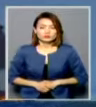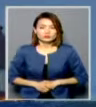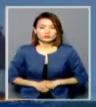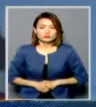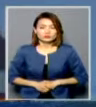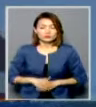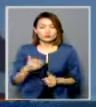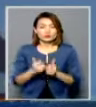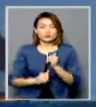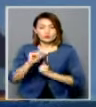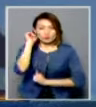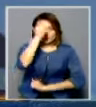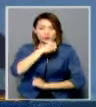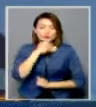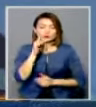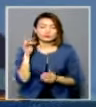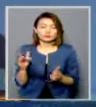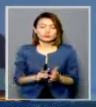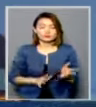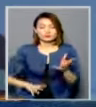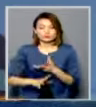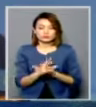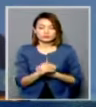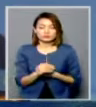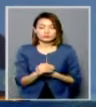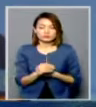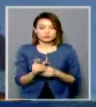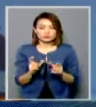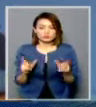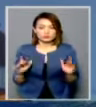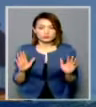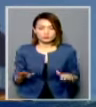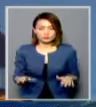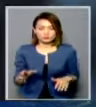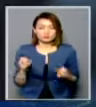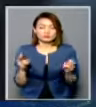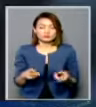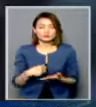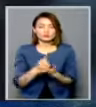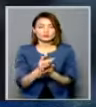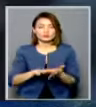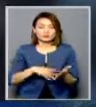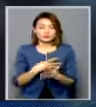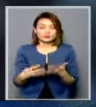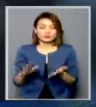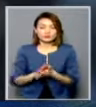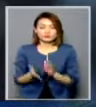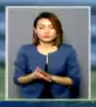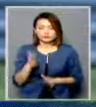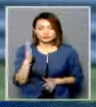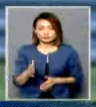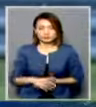Аталған іс-шара жыл сайын біздің мынау қаламыздағы барлық білім беру мекемелерінде арнайы бекітілген жоспарға сай ұйымдастырылып